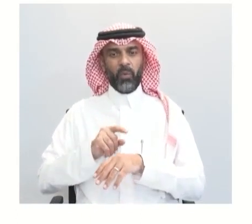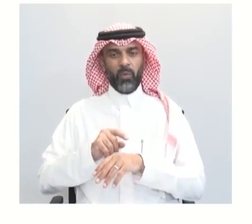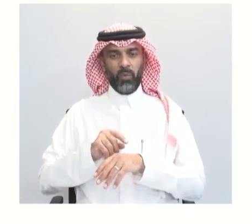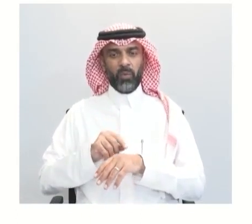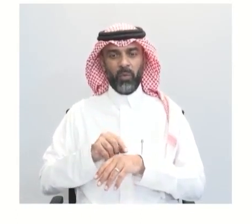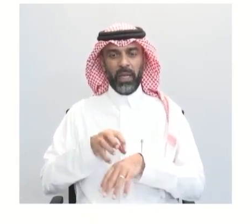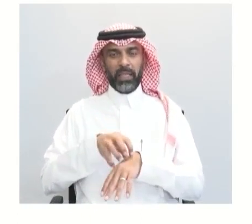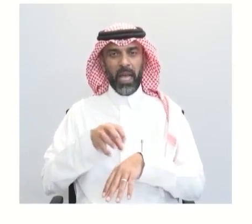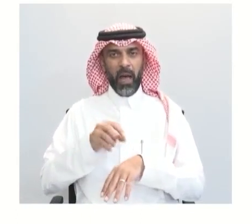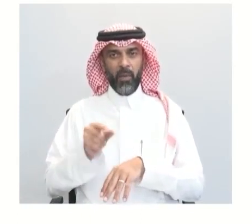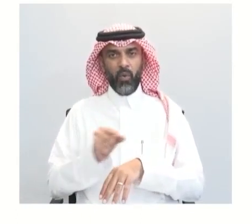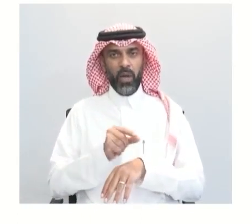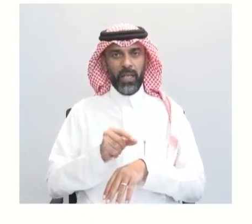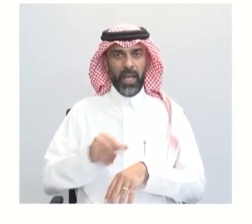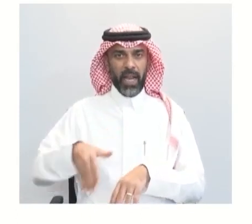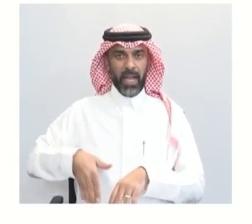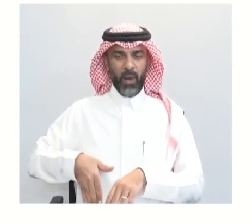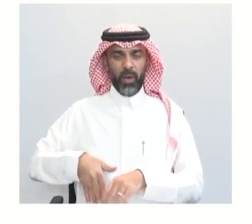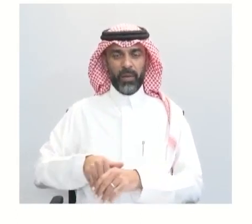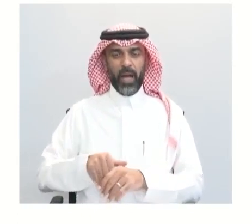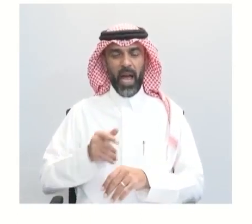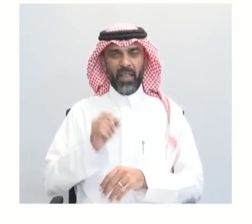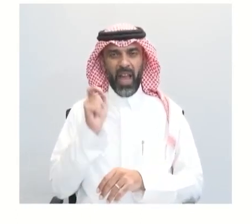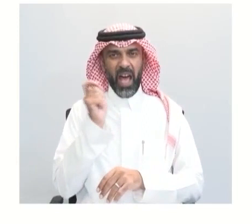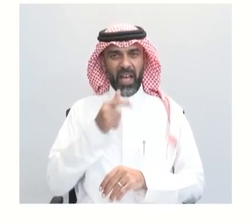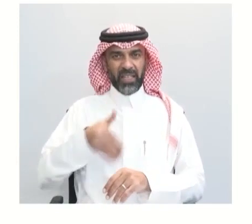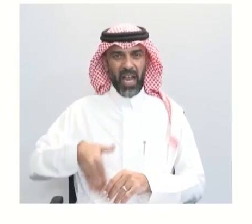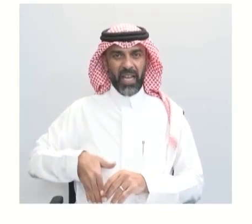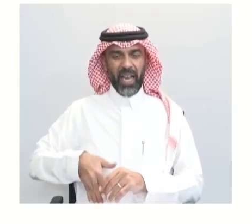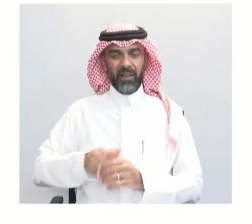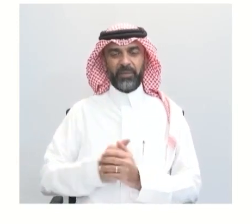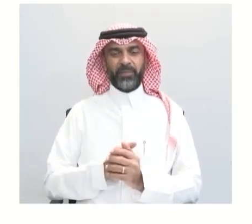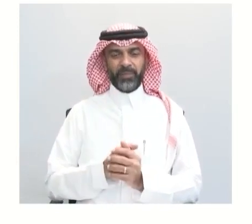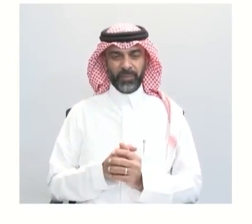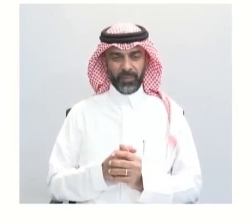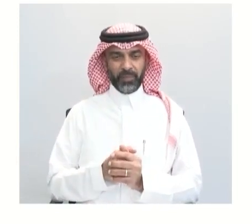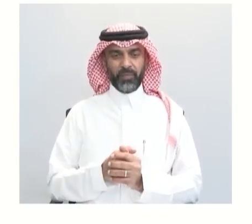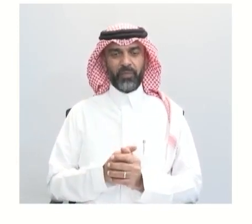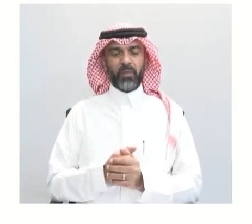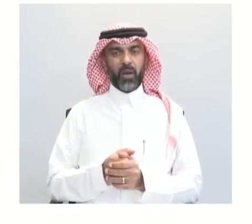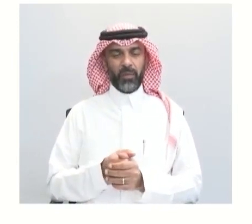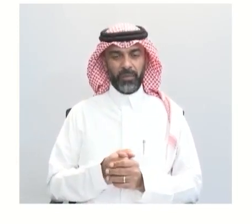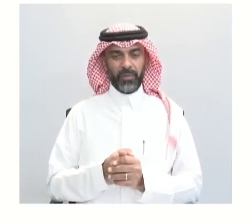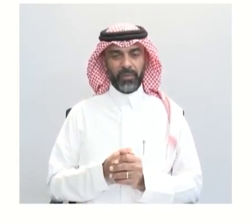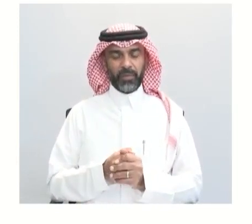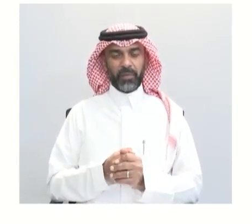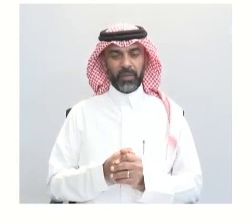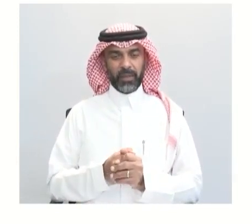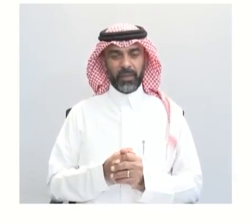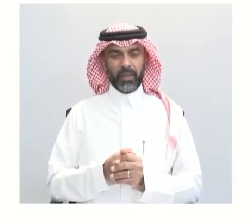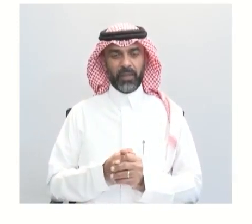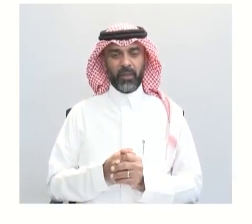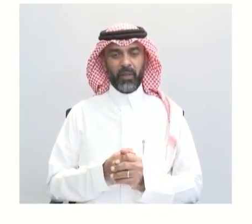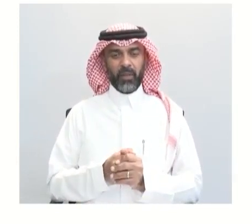ونعني بها النفرونات كذلك حصى الكلى ذكرنا من الممكن ان تتكون هذه البلورات داخل هذه